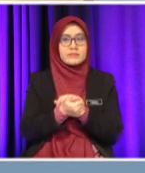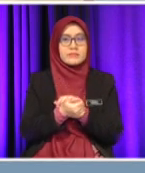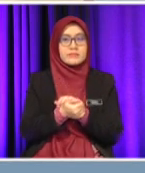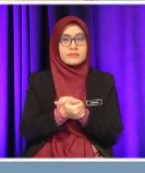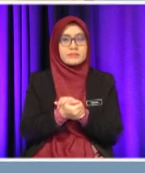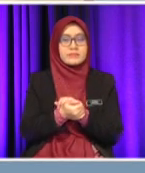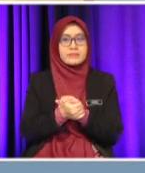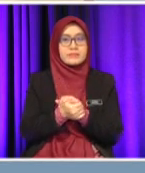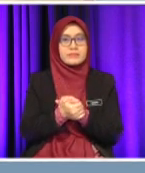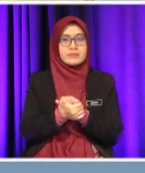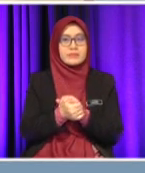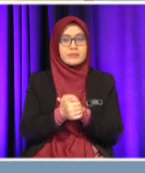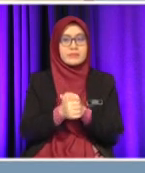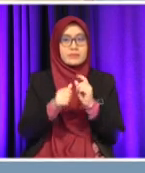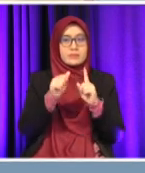hidup